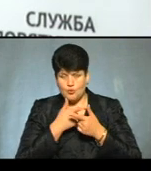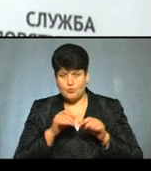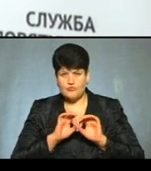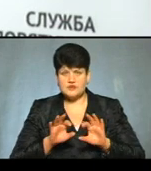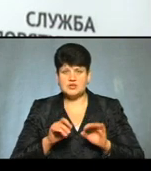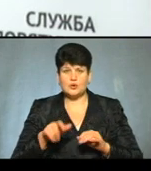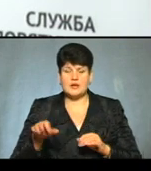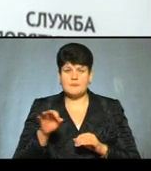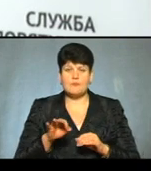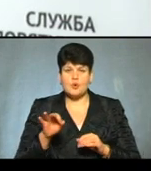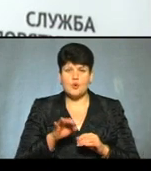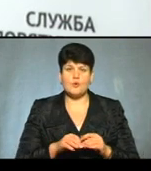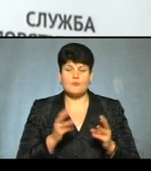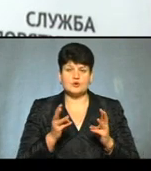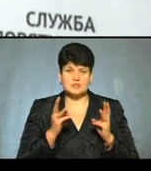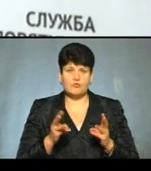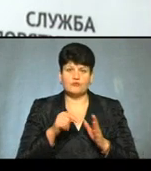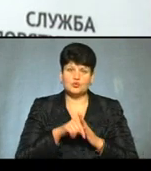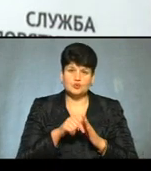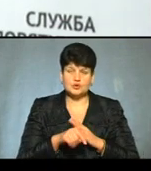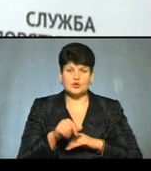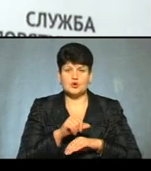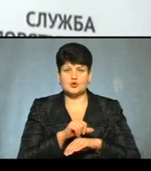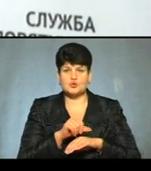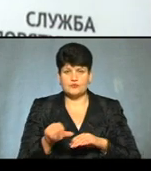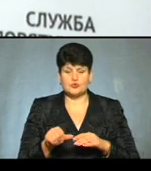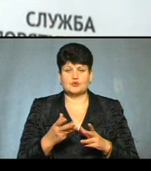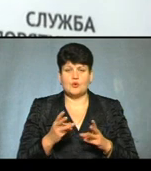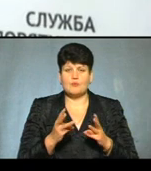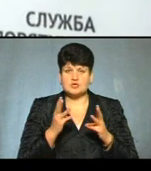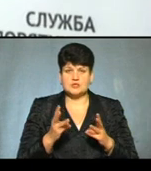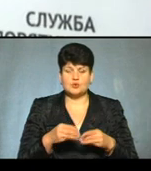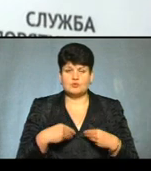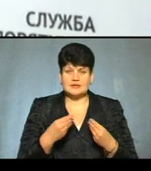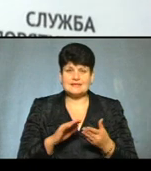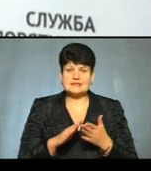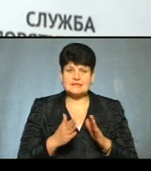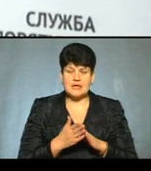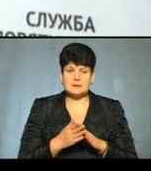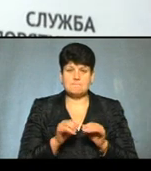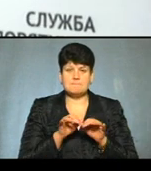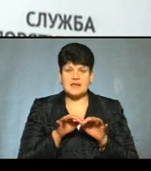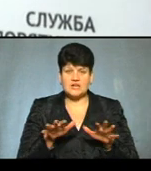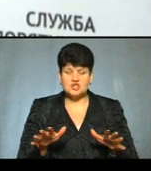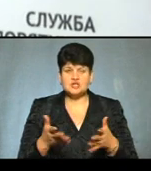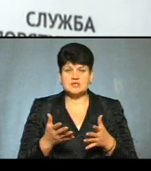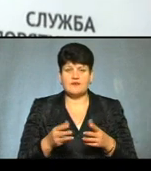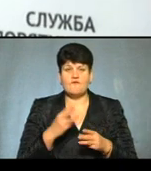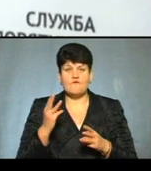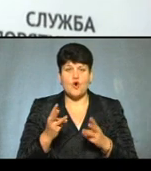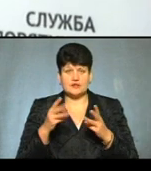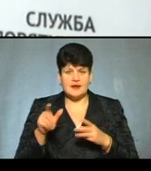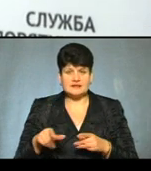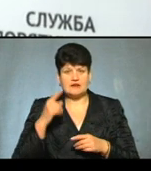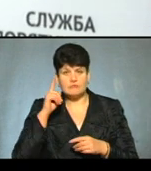оповіщення людей про пожежу, внутрішнього та зовнішнього протипожежного водопостачання, стан електромережі, забезпечення об'єктів вогнегасниками